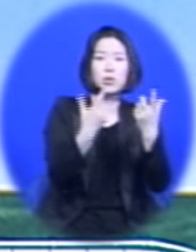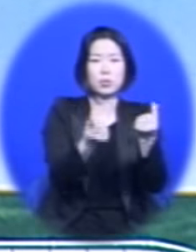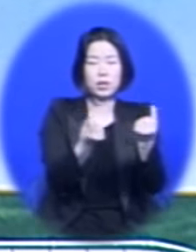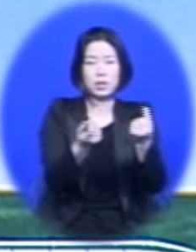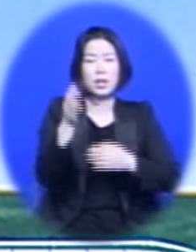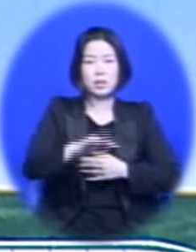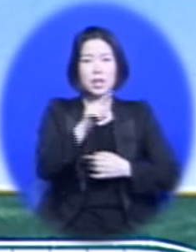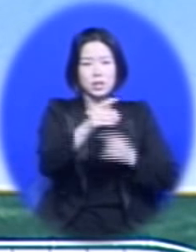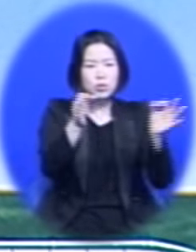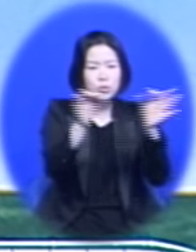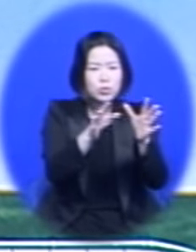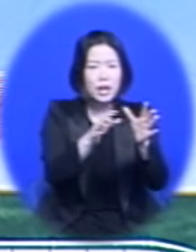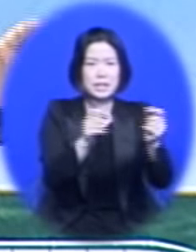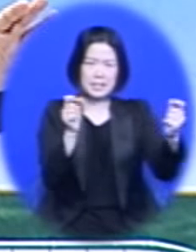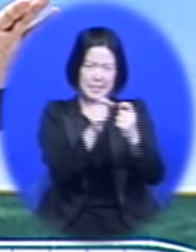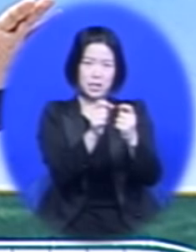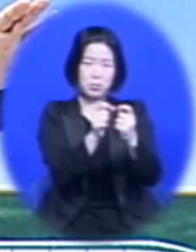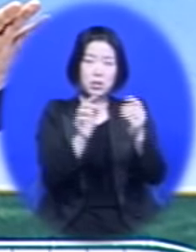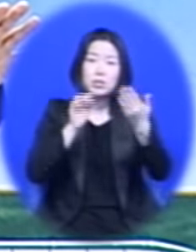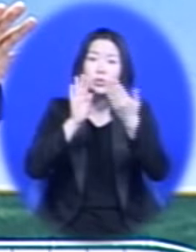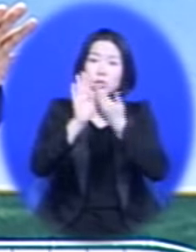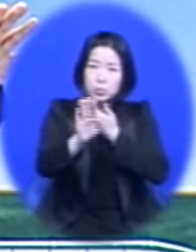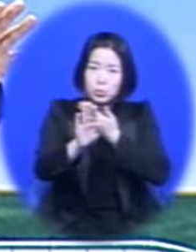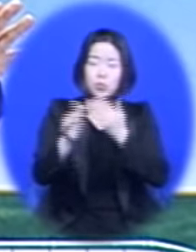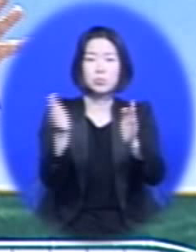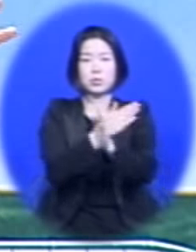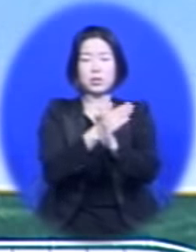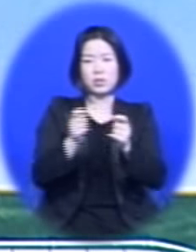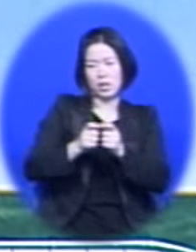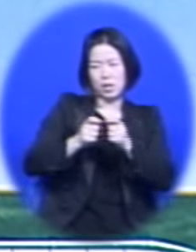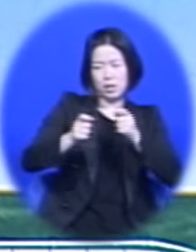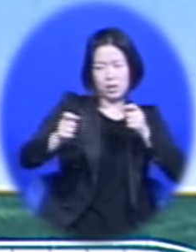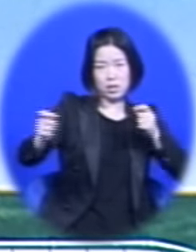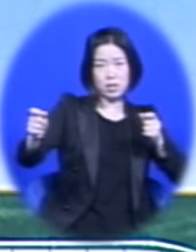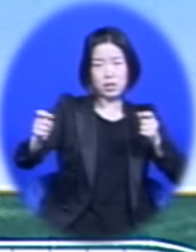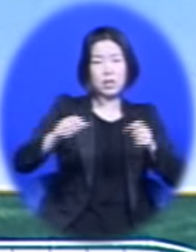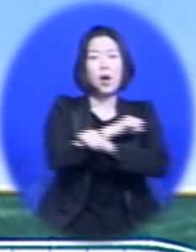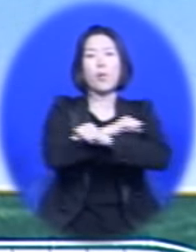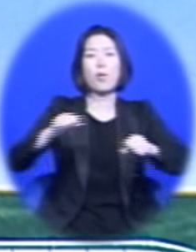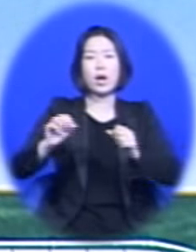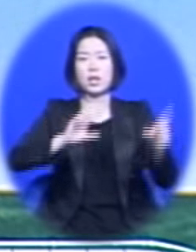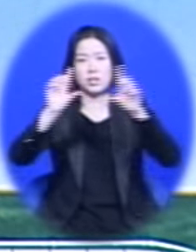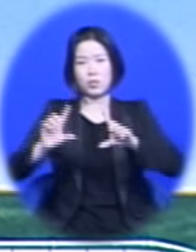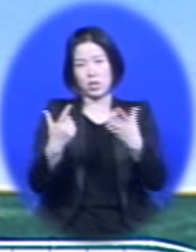그 순간은 매우 짧고 그 뒤부터는 길고 긴 광야 생활입니다.